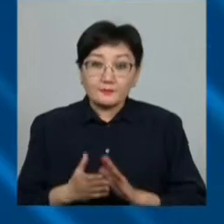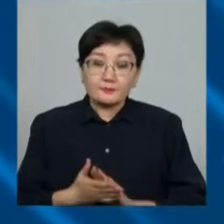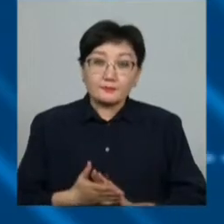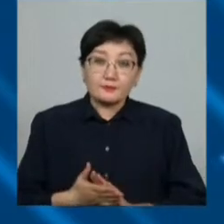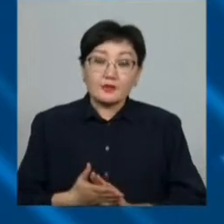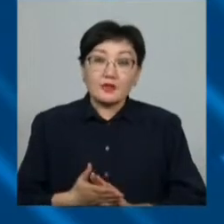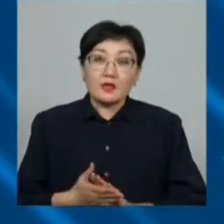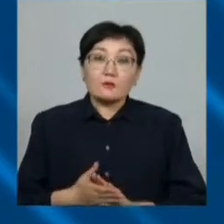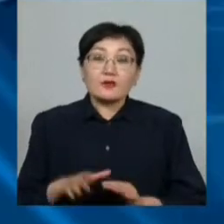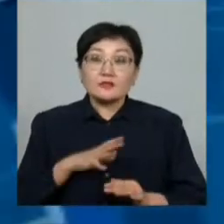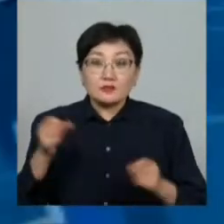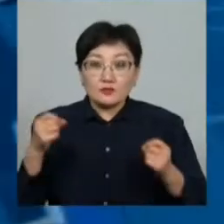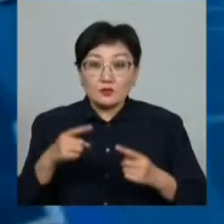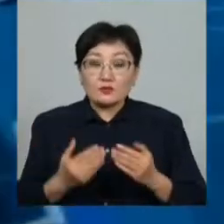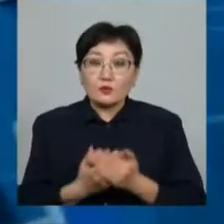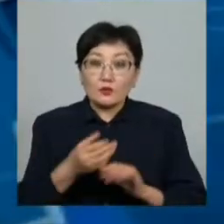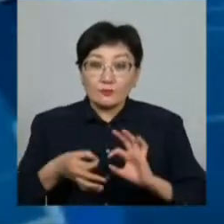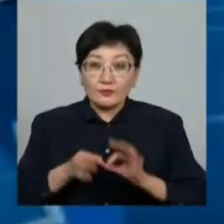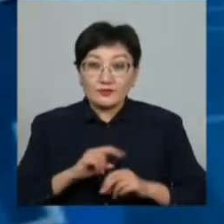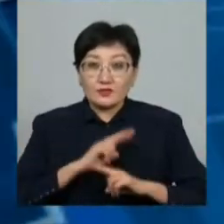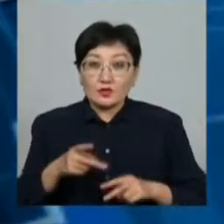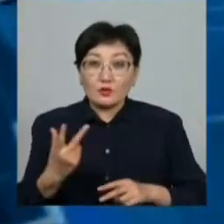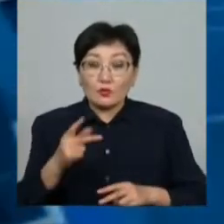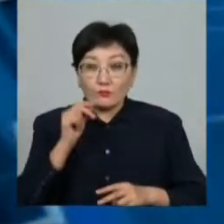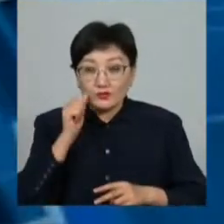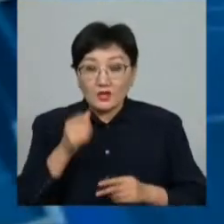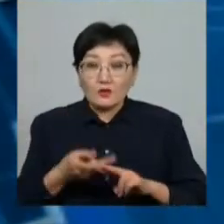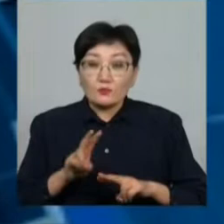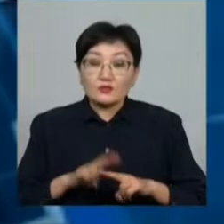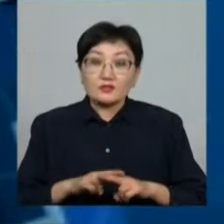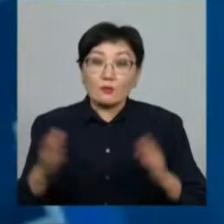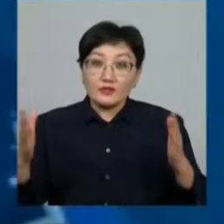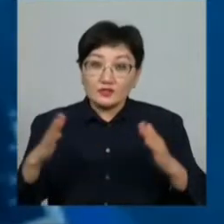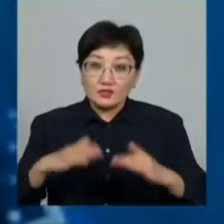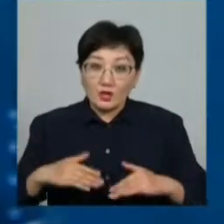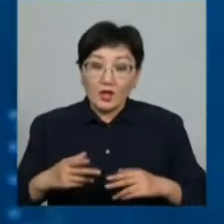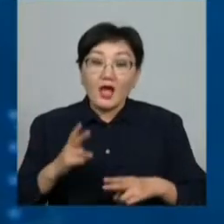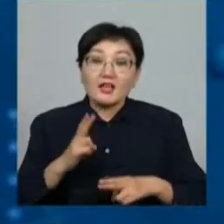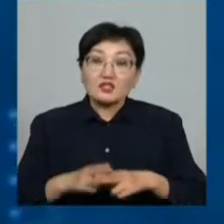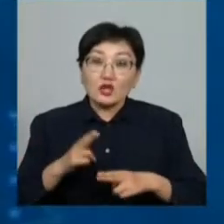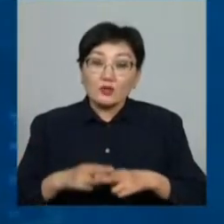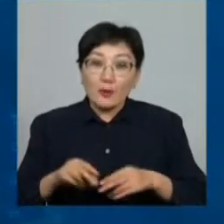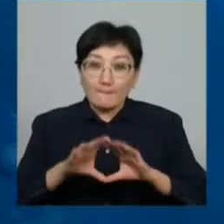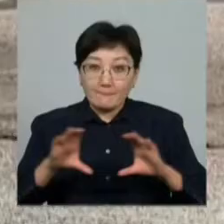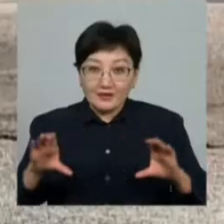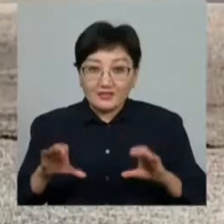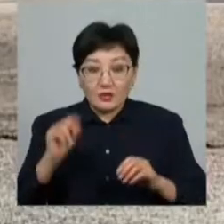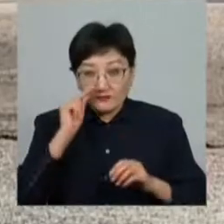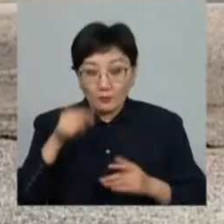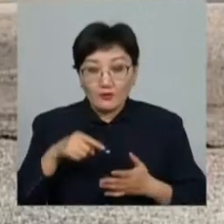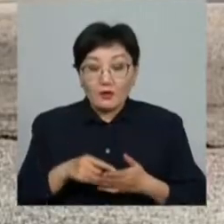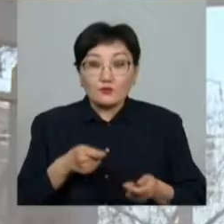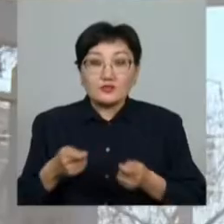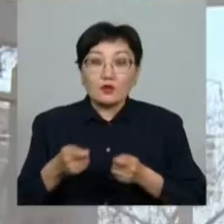стали известны новые подробности гибели трех мужчин на которых обрушилась железобетонная плита в шымкенте по словам